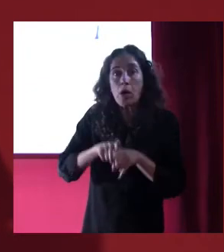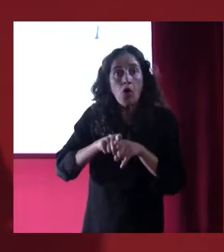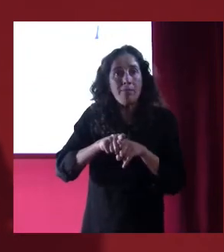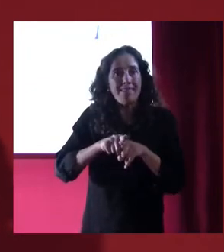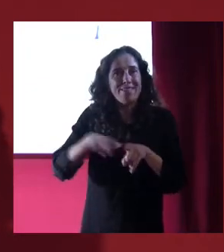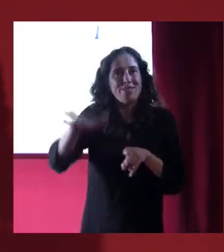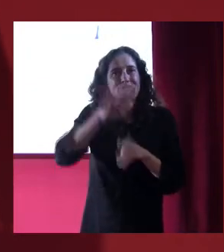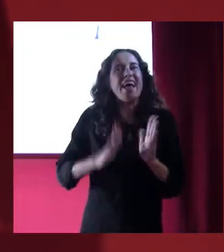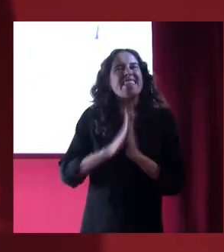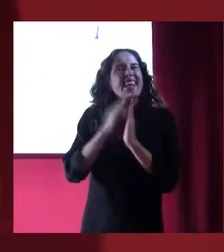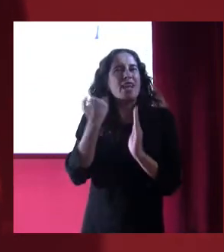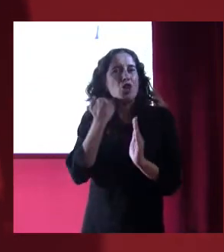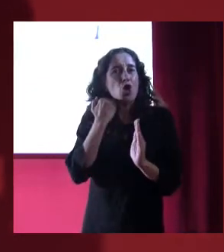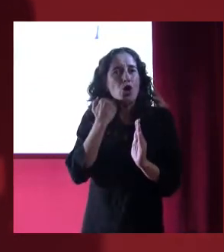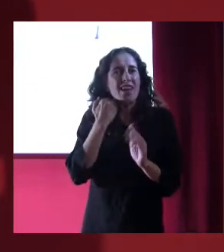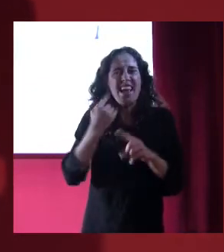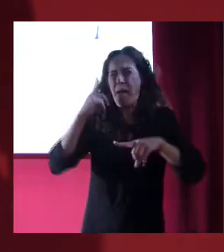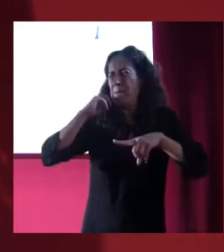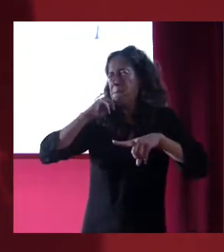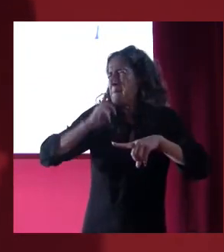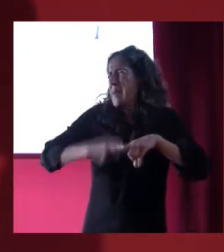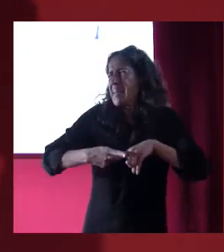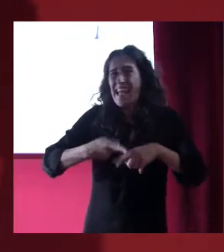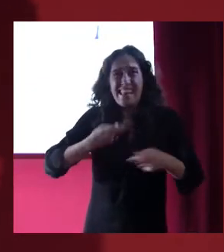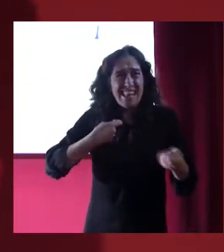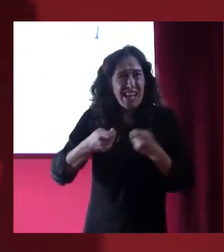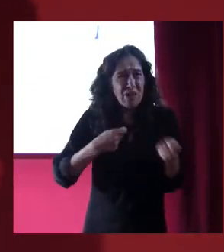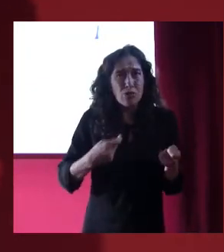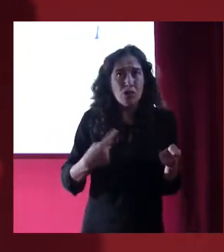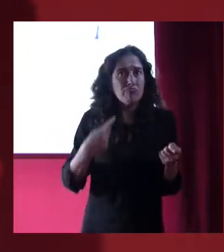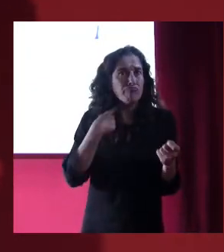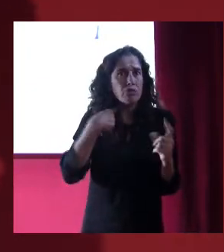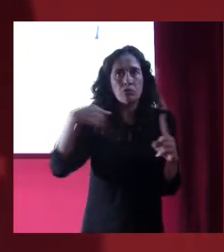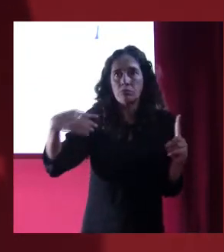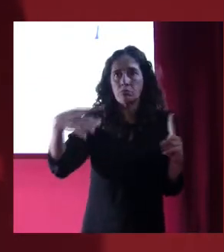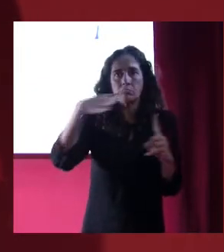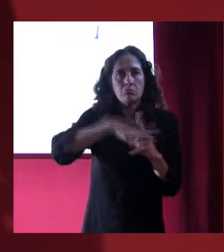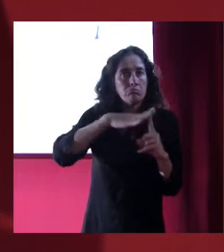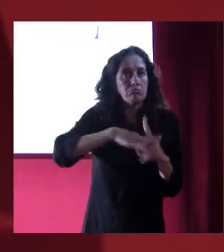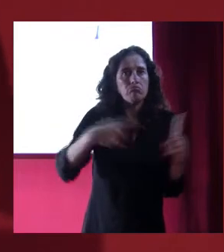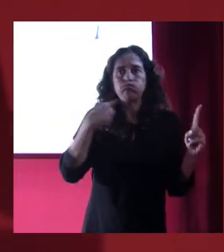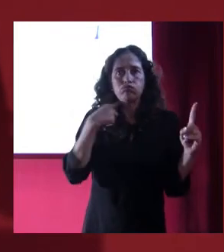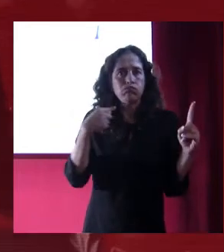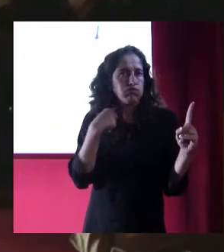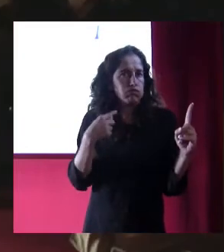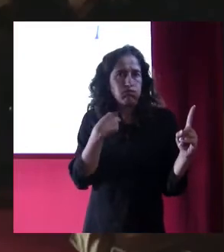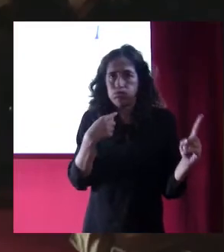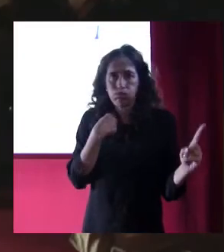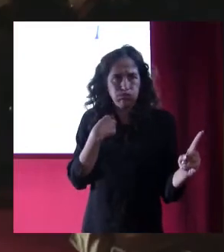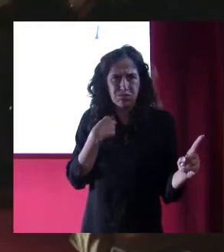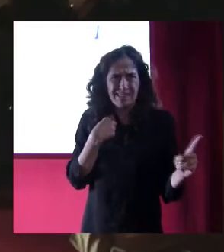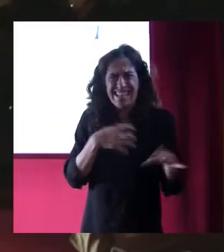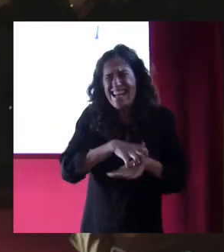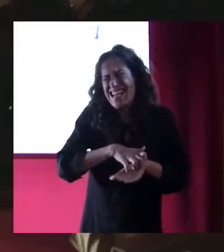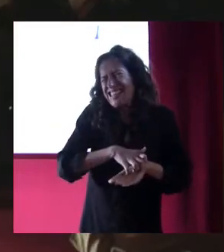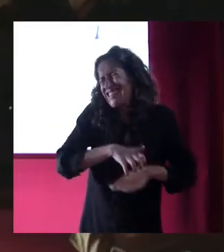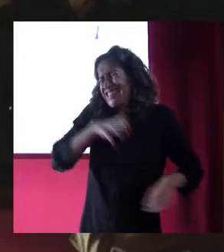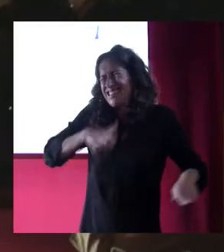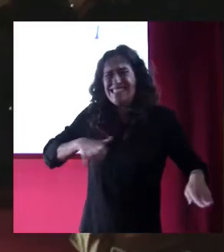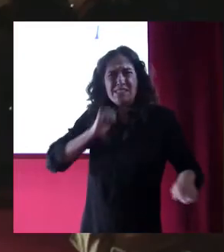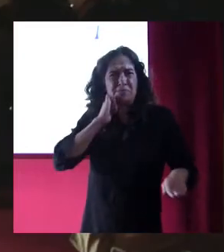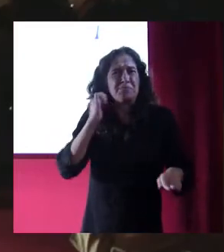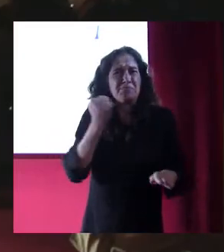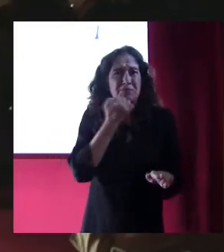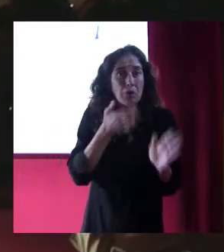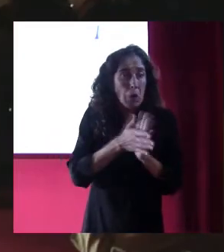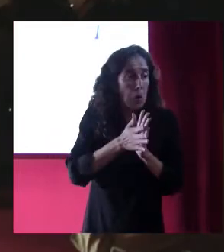Antoni, on la meitat dels negocis declaren que han perdut facturació i pràcticament tots ells es queixen dels greus problemes de